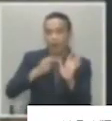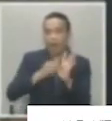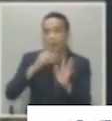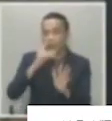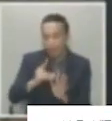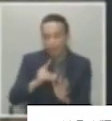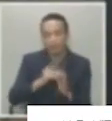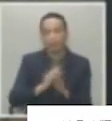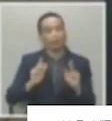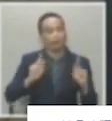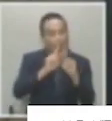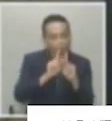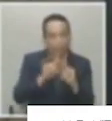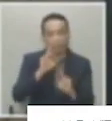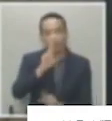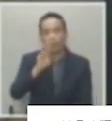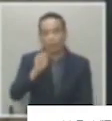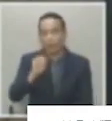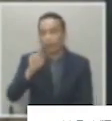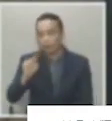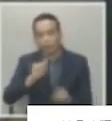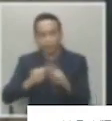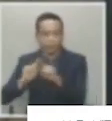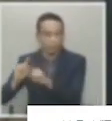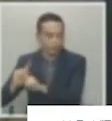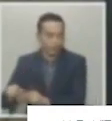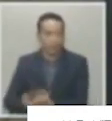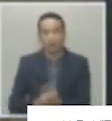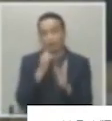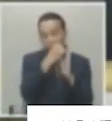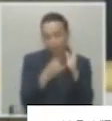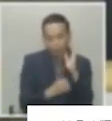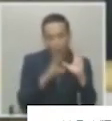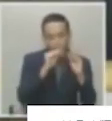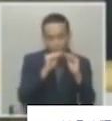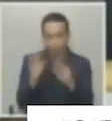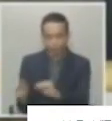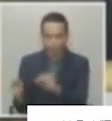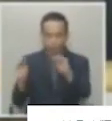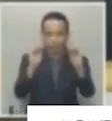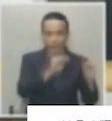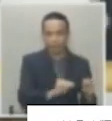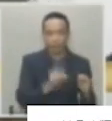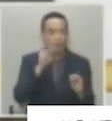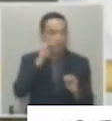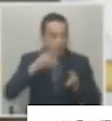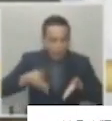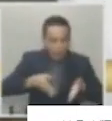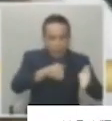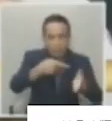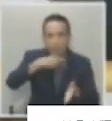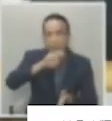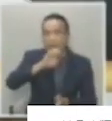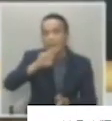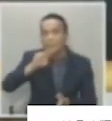นั้นเลยทำอย่างนี้มันประชุมไม่ได้ประชุมจังหวัดเรื่องการถ่ายโอนแม่น้ำปิงใหญ่มากอยู่2จังหวัด